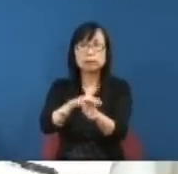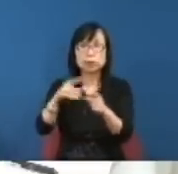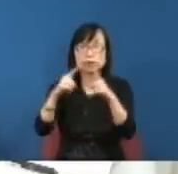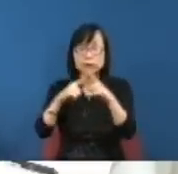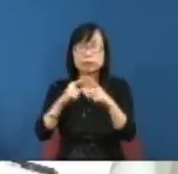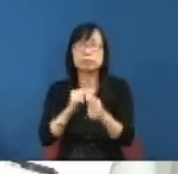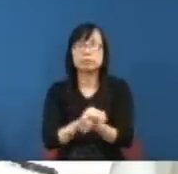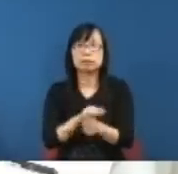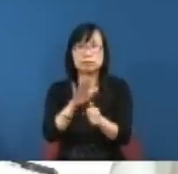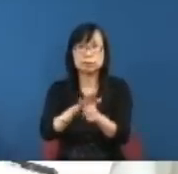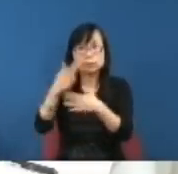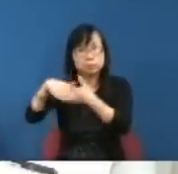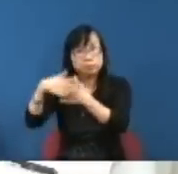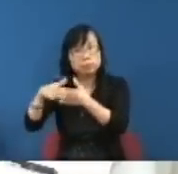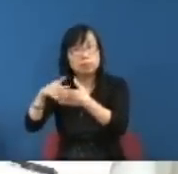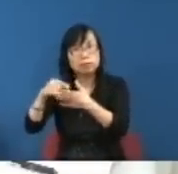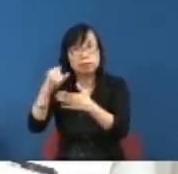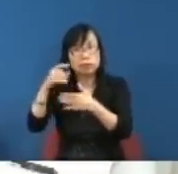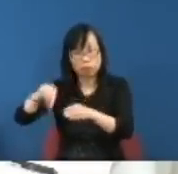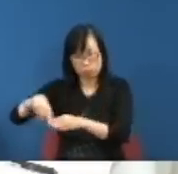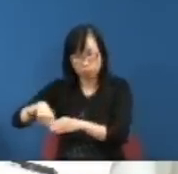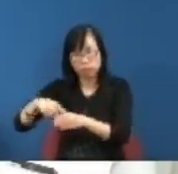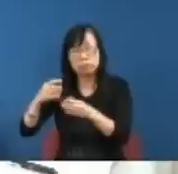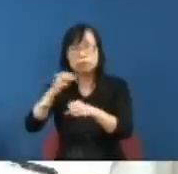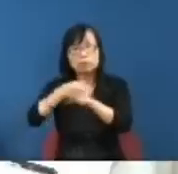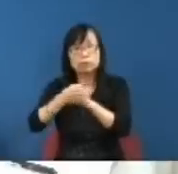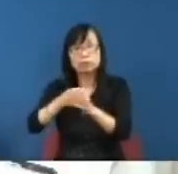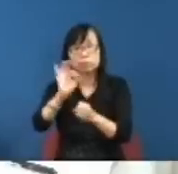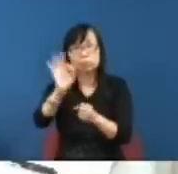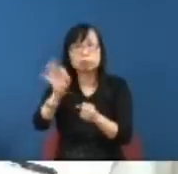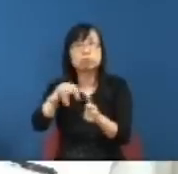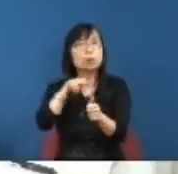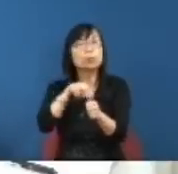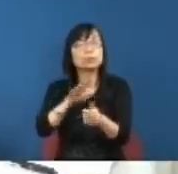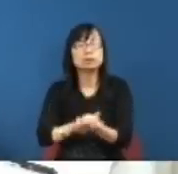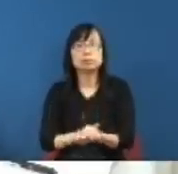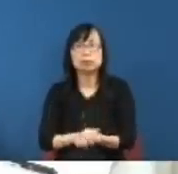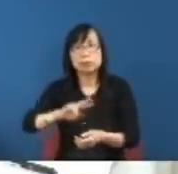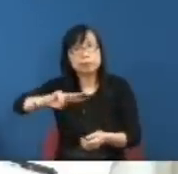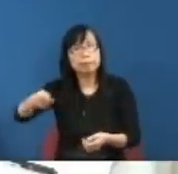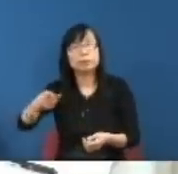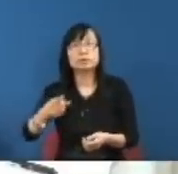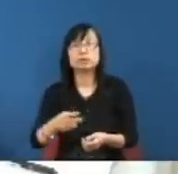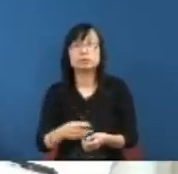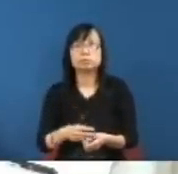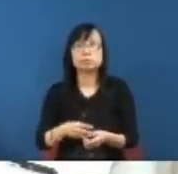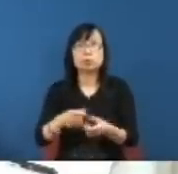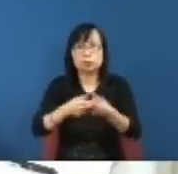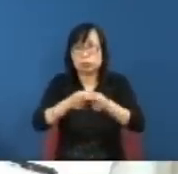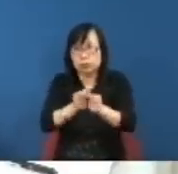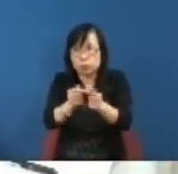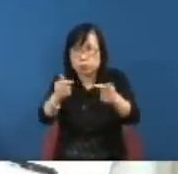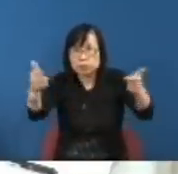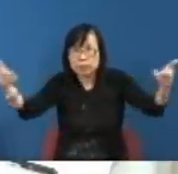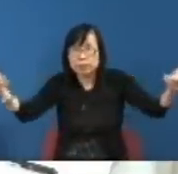保障其他落後國家嘅一啲規定咧冇曬之後咧，咁咪變咗一個嗰個泡沫咧越吹越大。